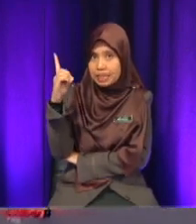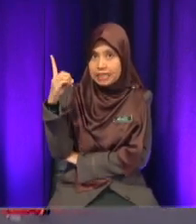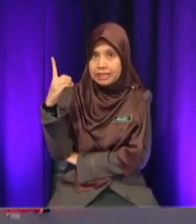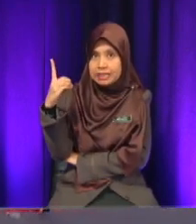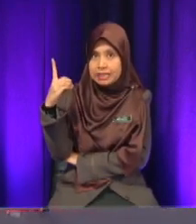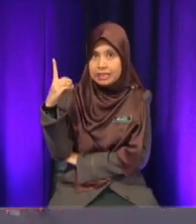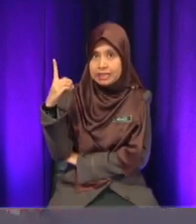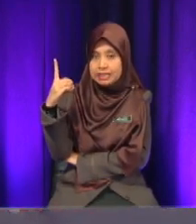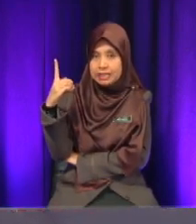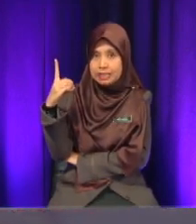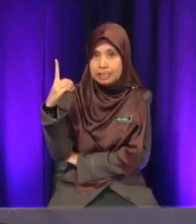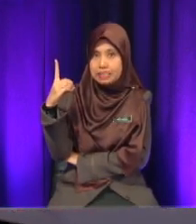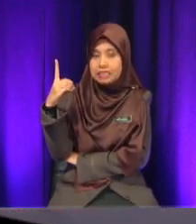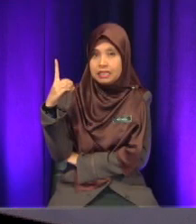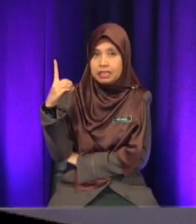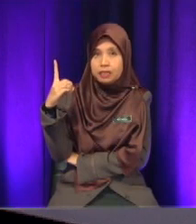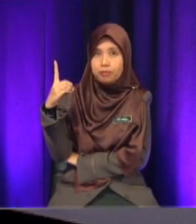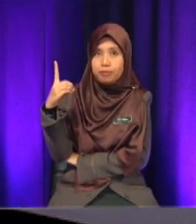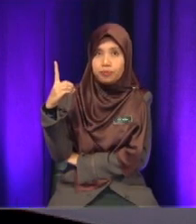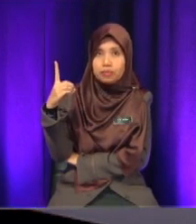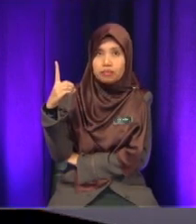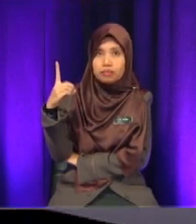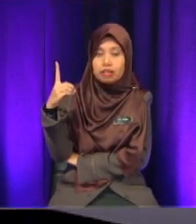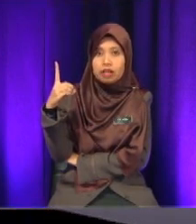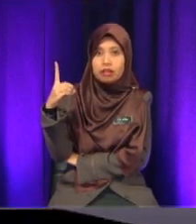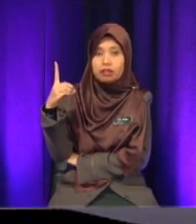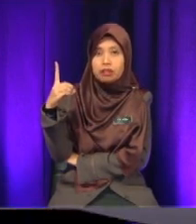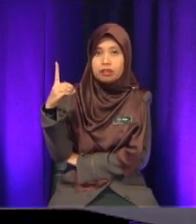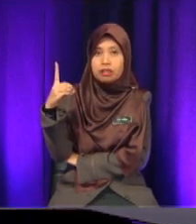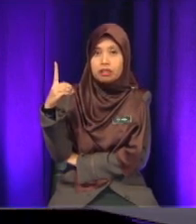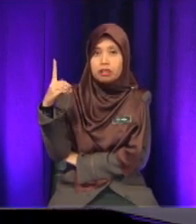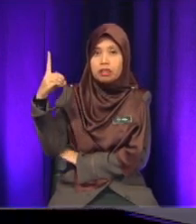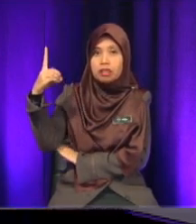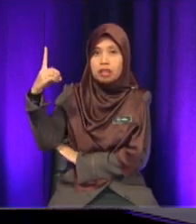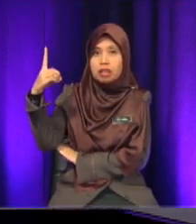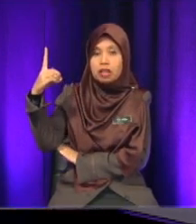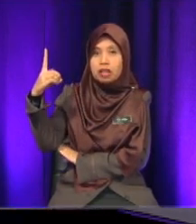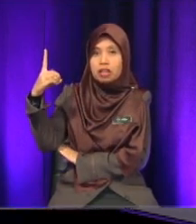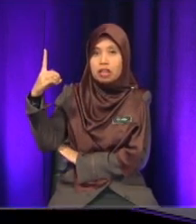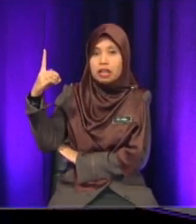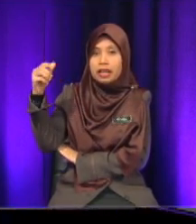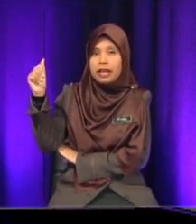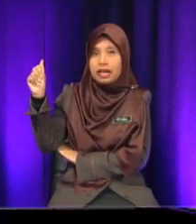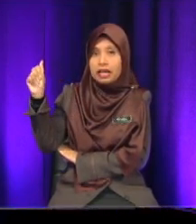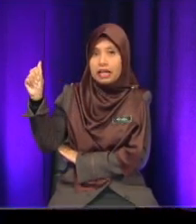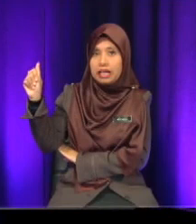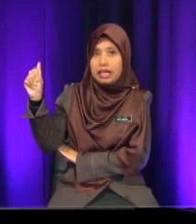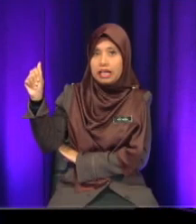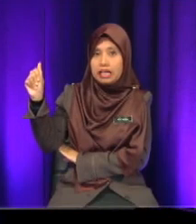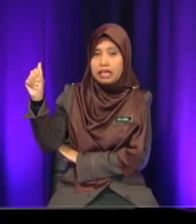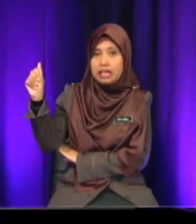kemudian huruf d g tiangnya tinggi Heeh huruf e